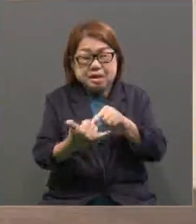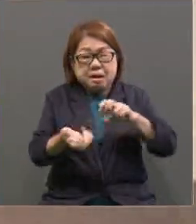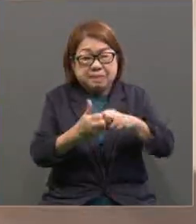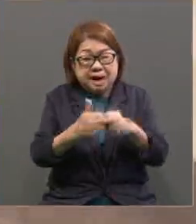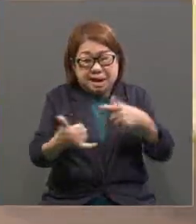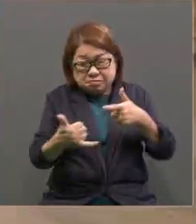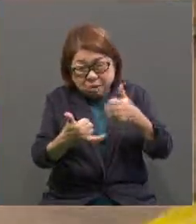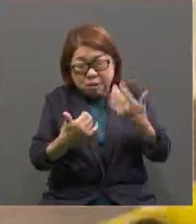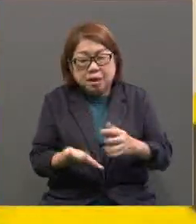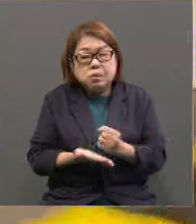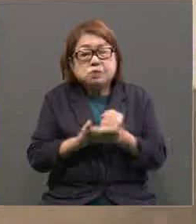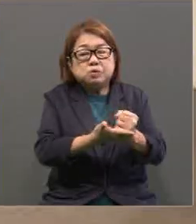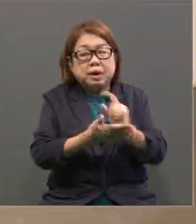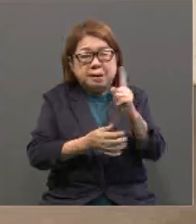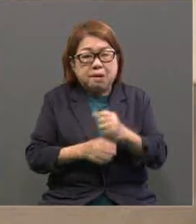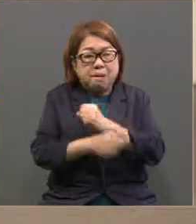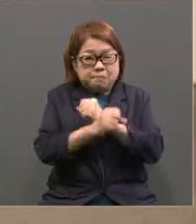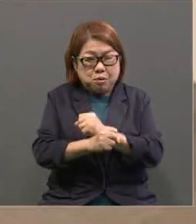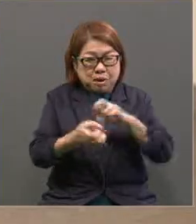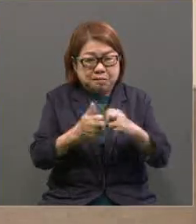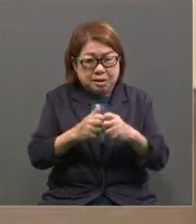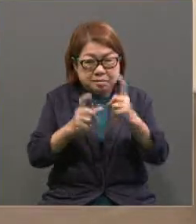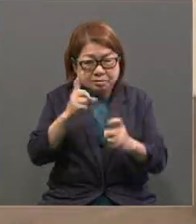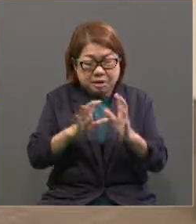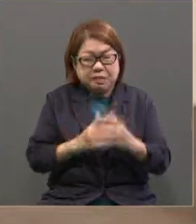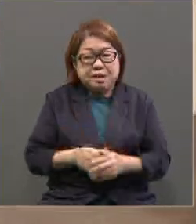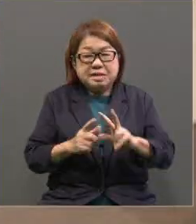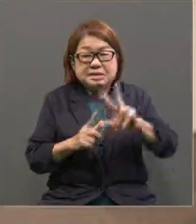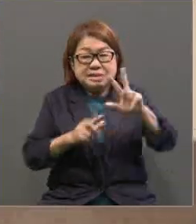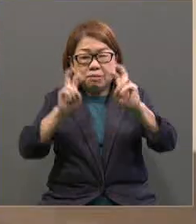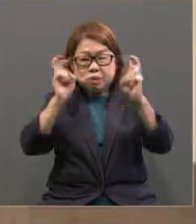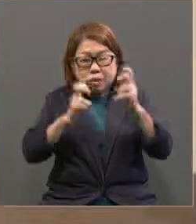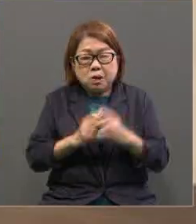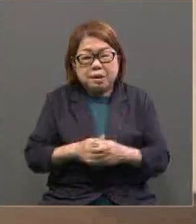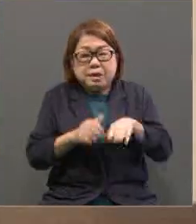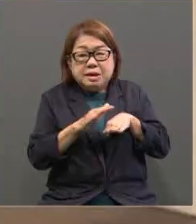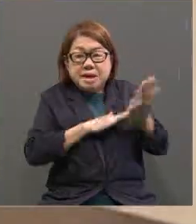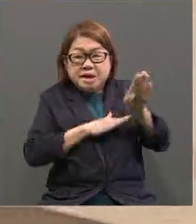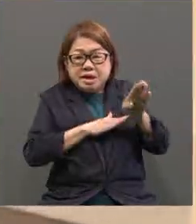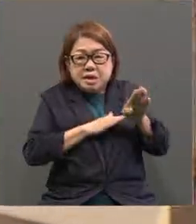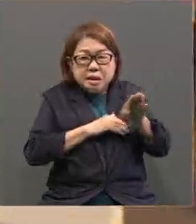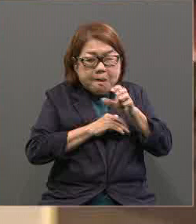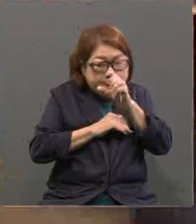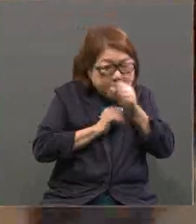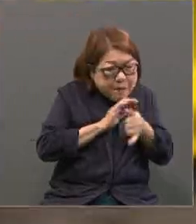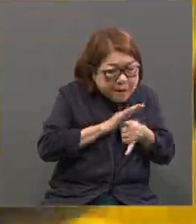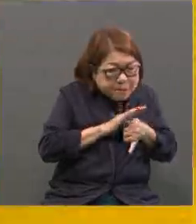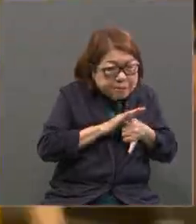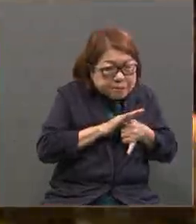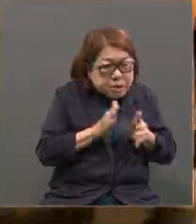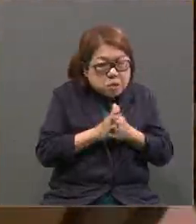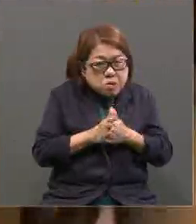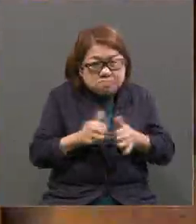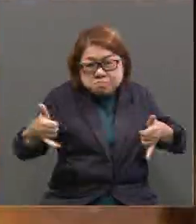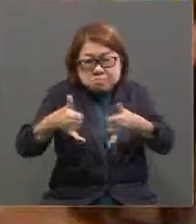จะได้ลดการสูญเสียที่จะเกิดขึ้นและขั้นตอนที่3หัวข้อที่3ก็คือการหนีซ่อนและสู้ค่ะซึ่ง